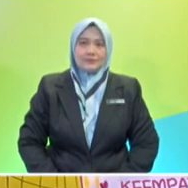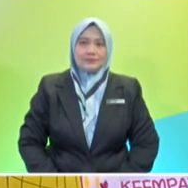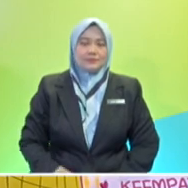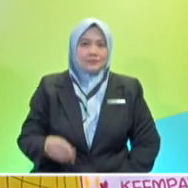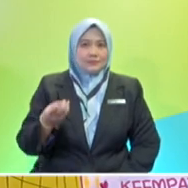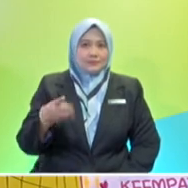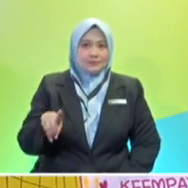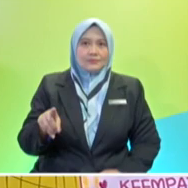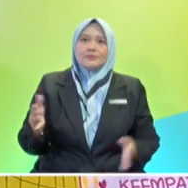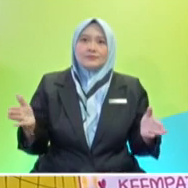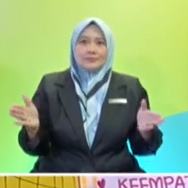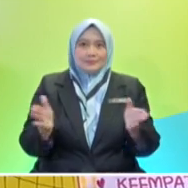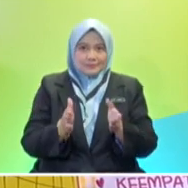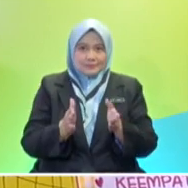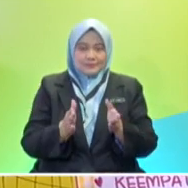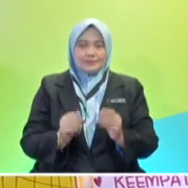dapur kecil.